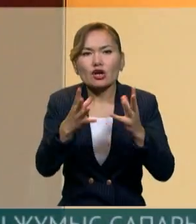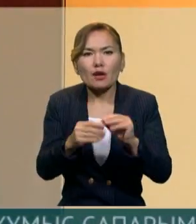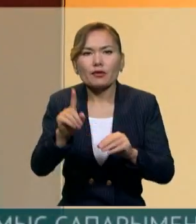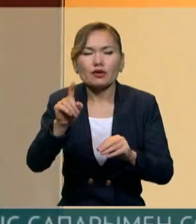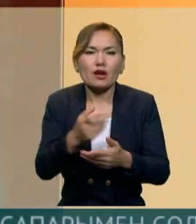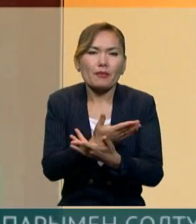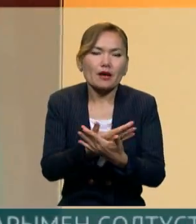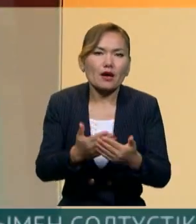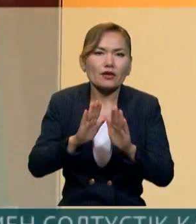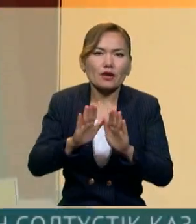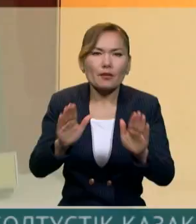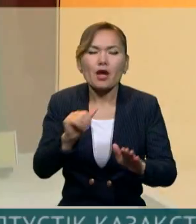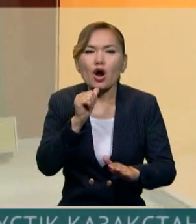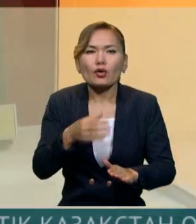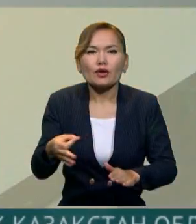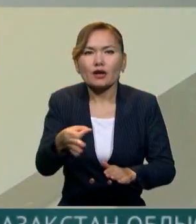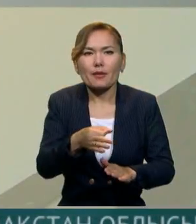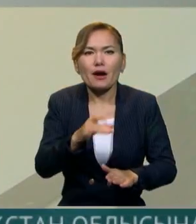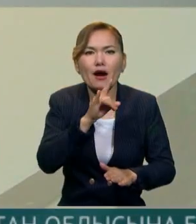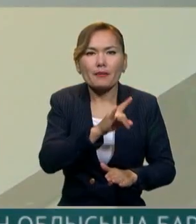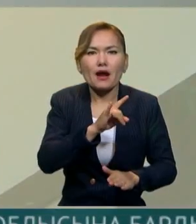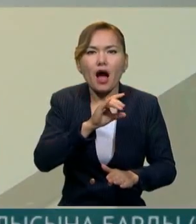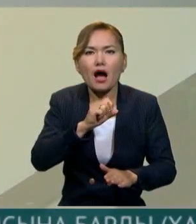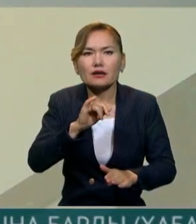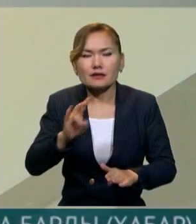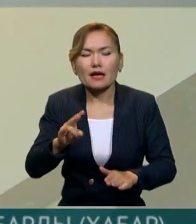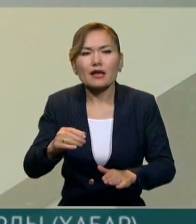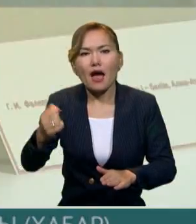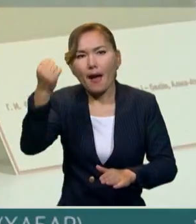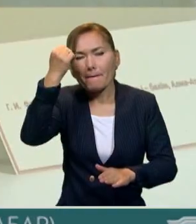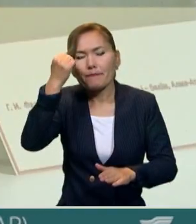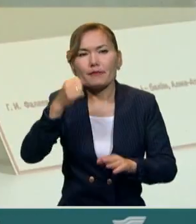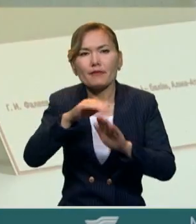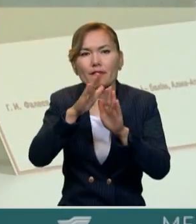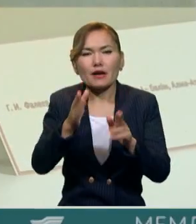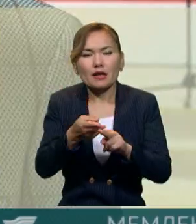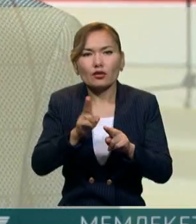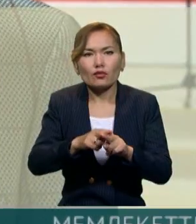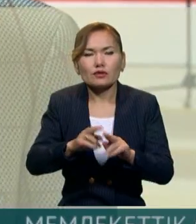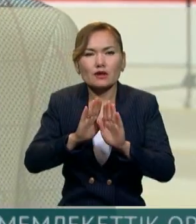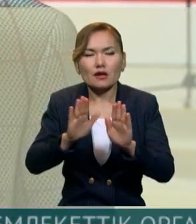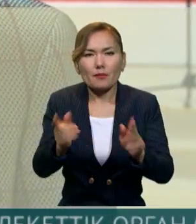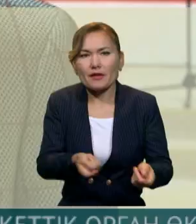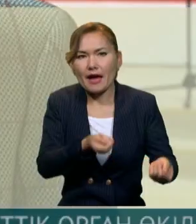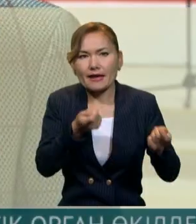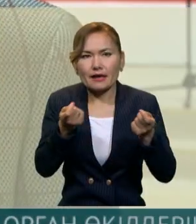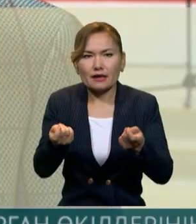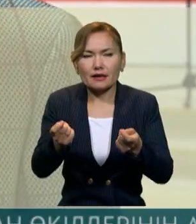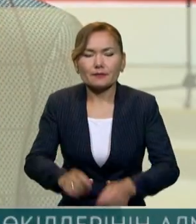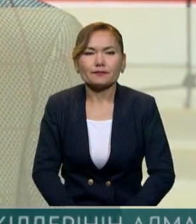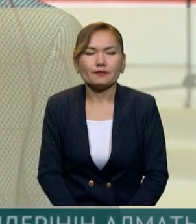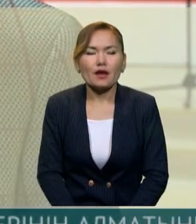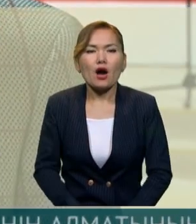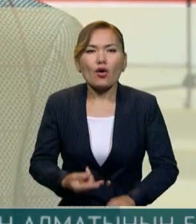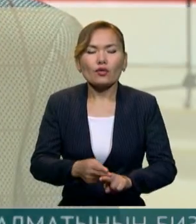астам жәдігер Қостанай облыстық Ыбырай Алтынсарин мемориалдық музейі қорынан әкелінген. Астананың 20 жылдығын